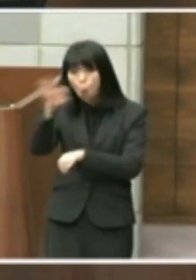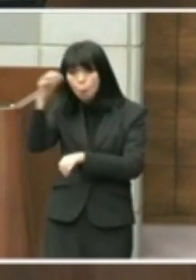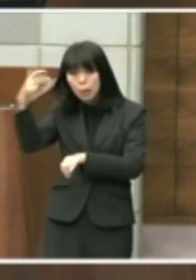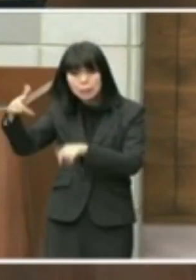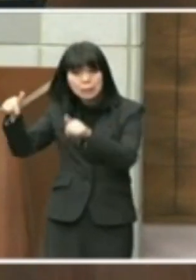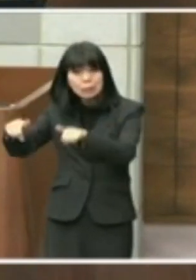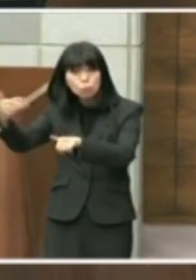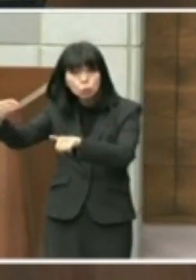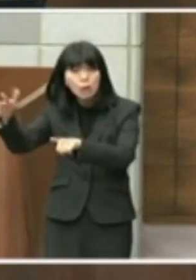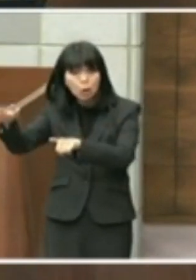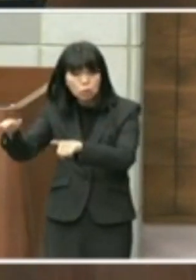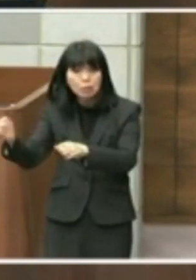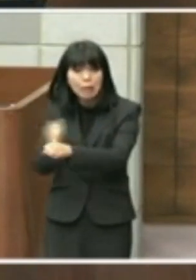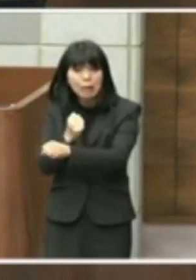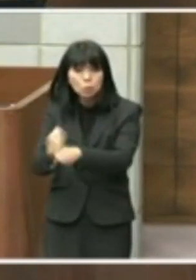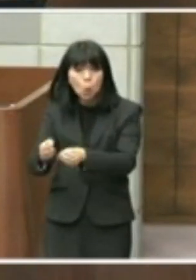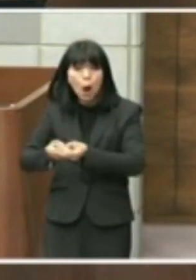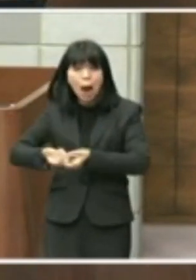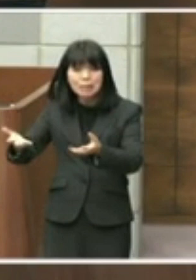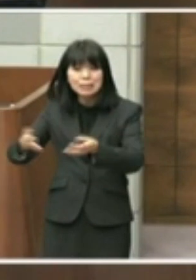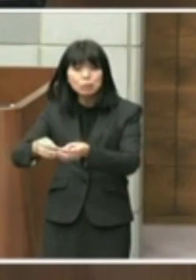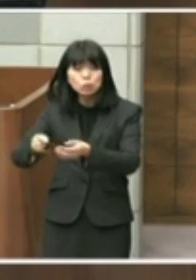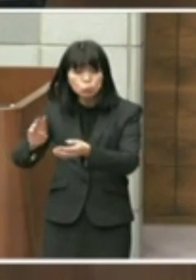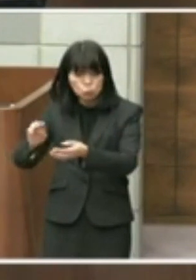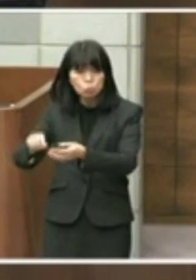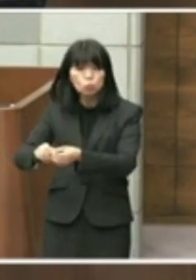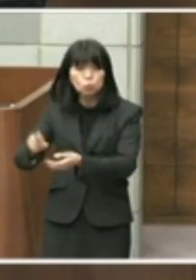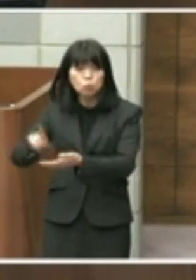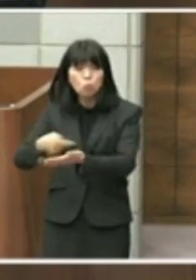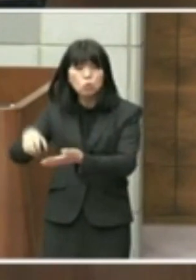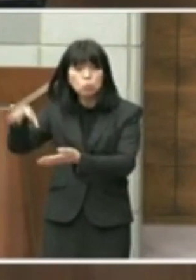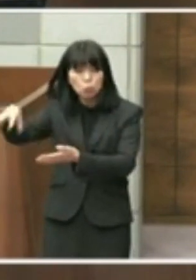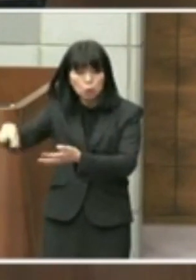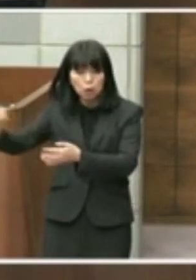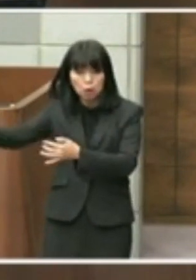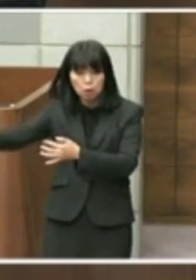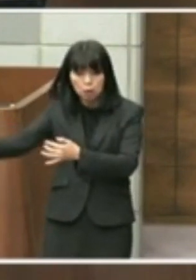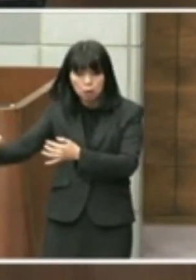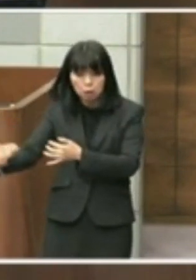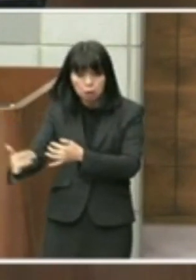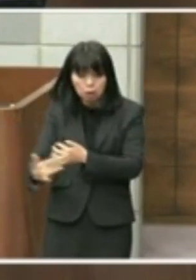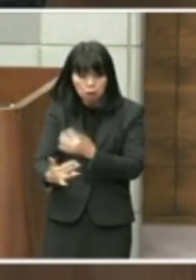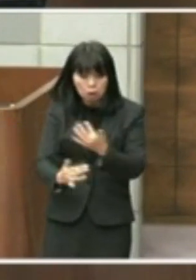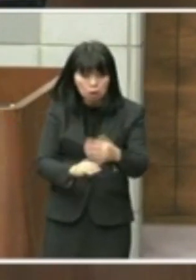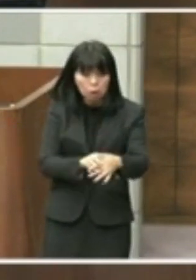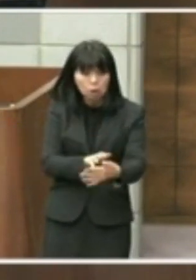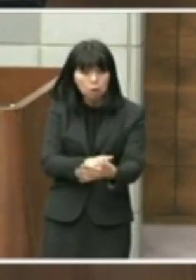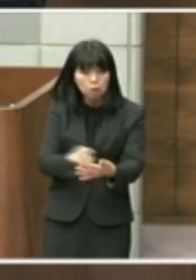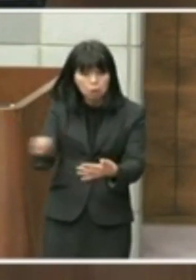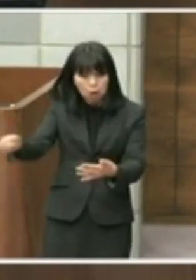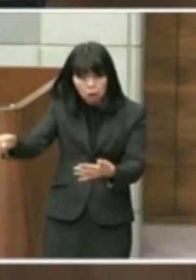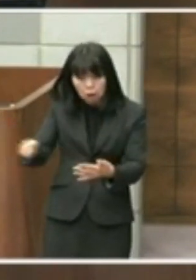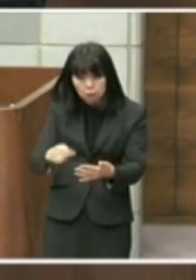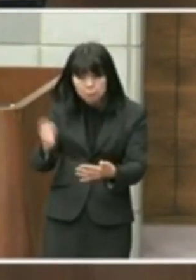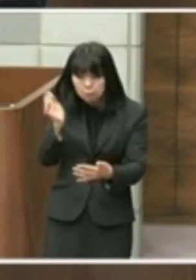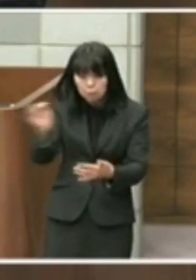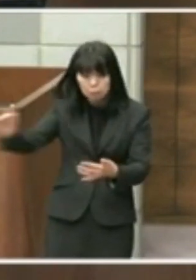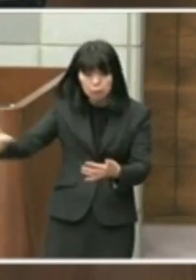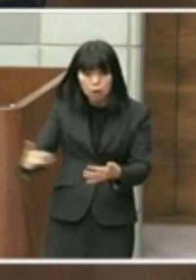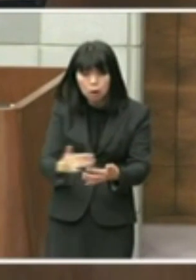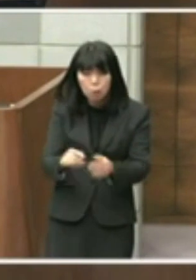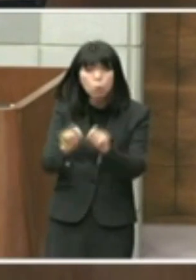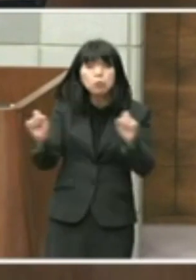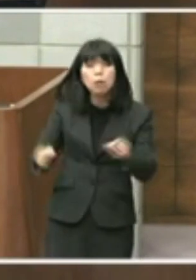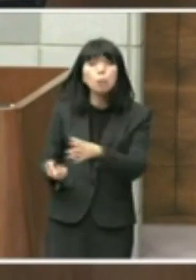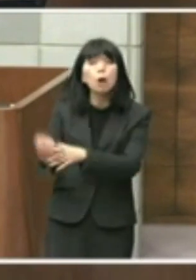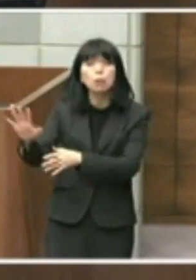区所在の産業廃棄物処分場から浸出水が放流されていることが問題となりました。当